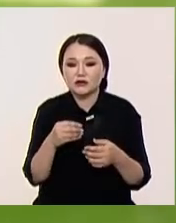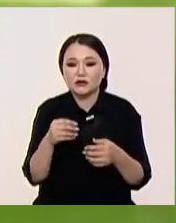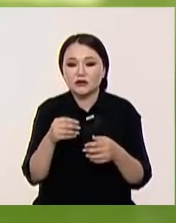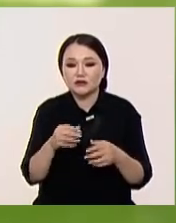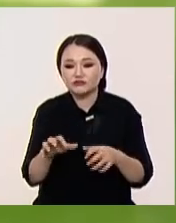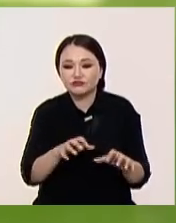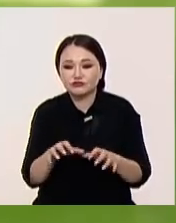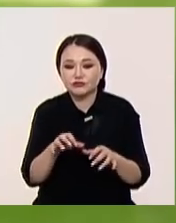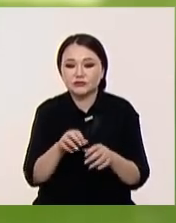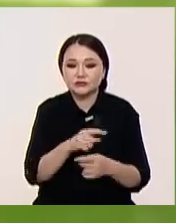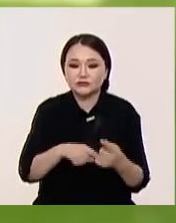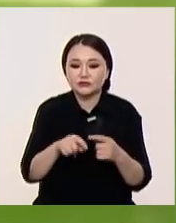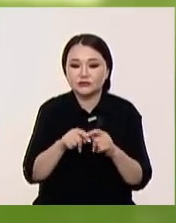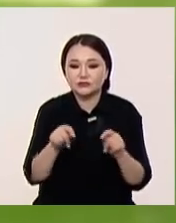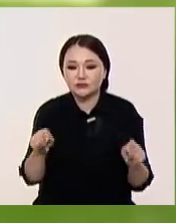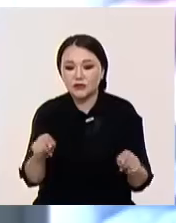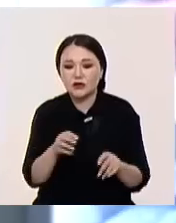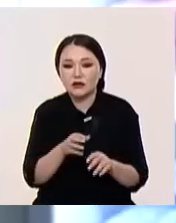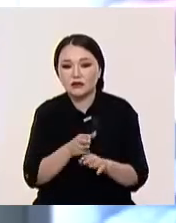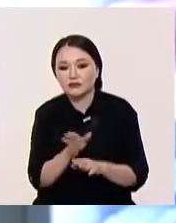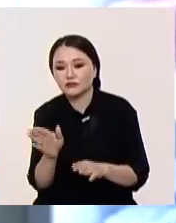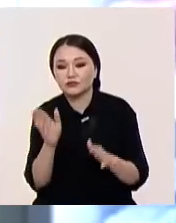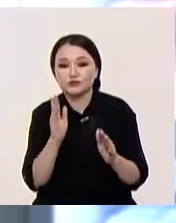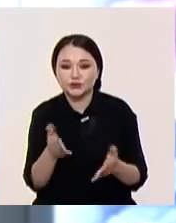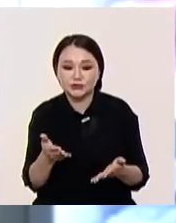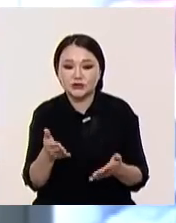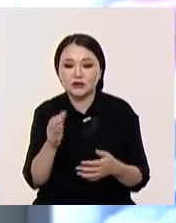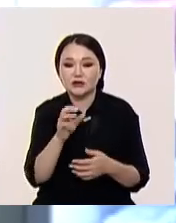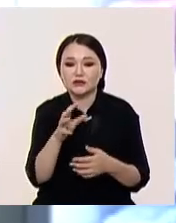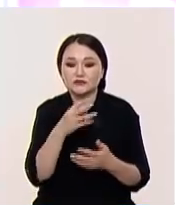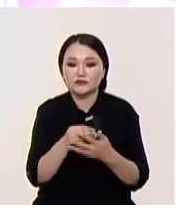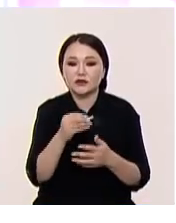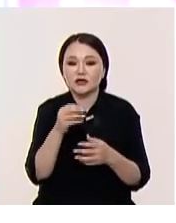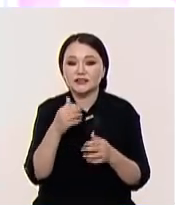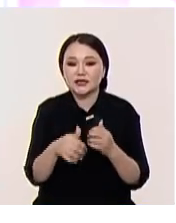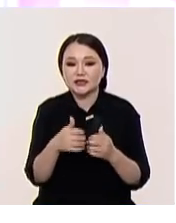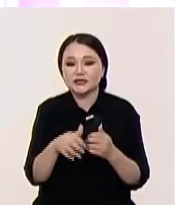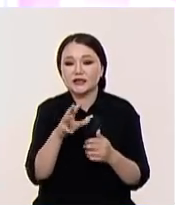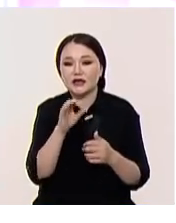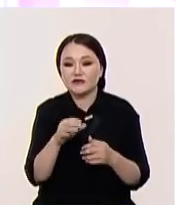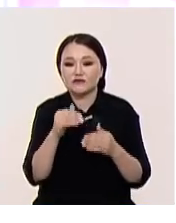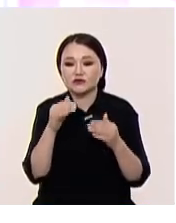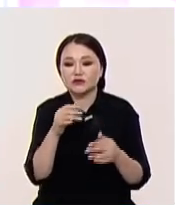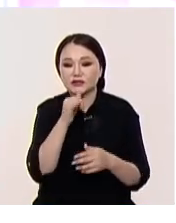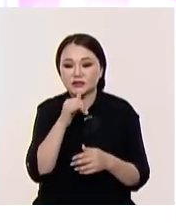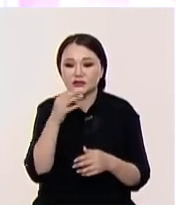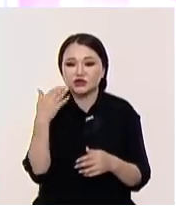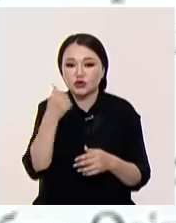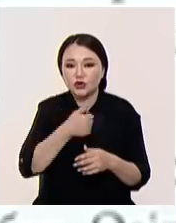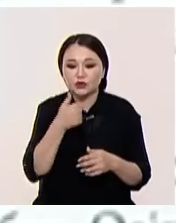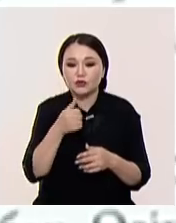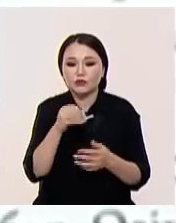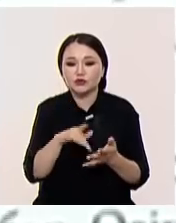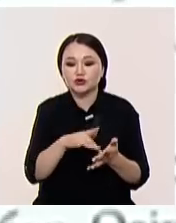алаяқтық кәсіпорындар ашуға қарай бет бұруы мүмкін. Одақ аясындағы ортақ тарифтерге жеткізбей-ақ, темекіден өткен жылдың ішінде